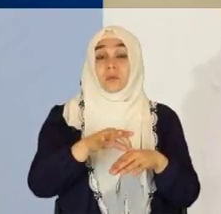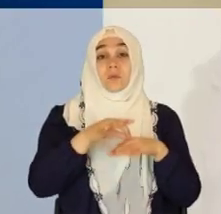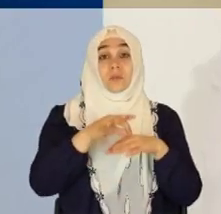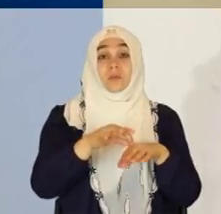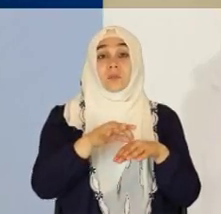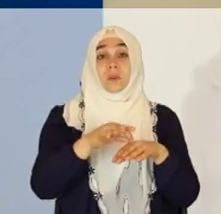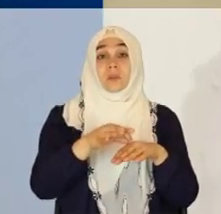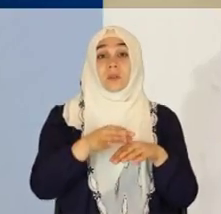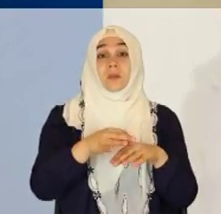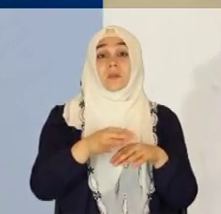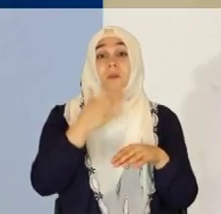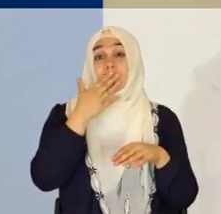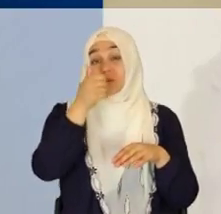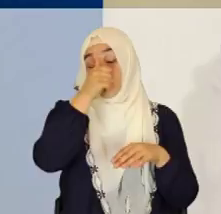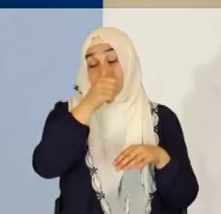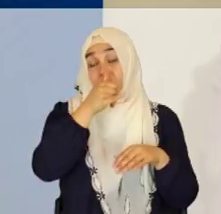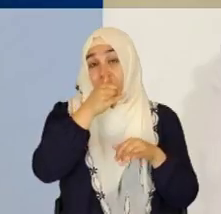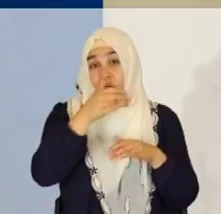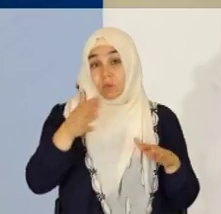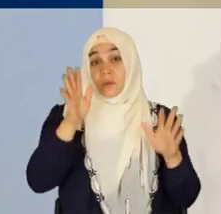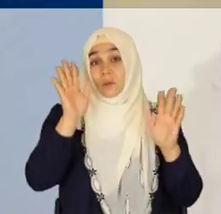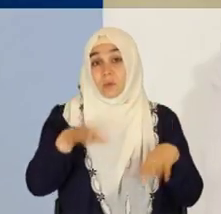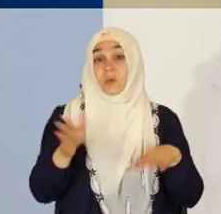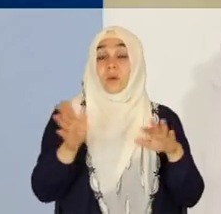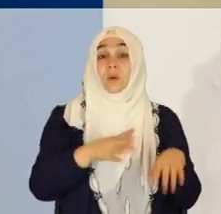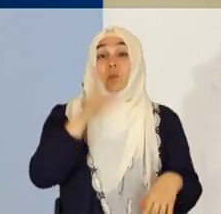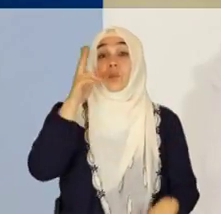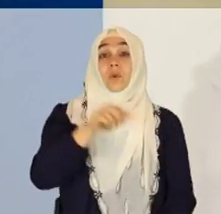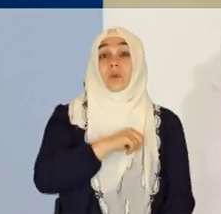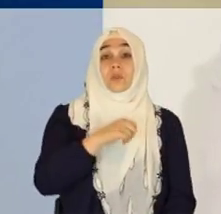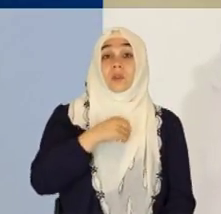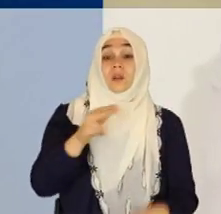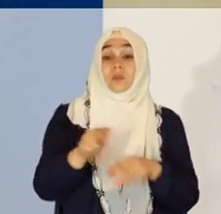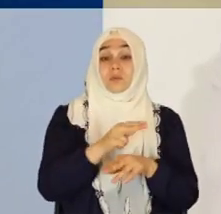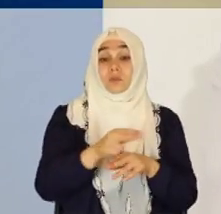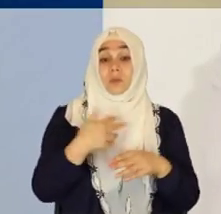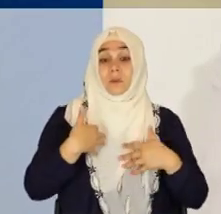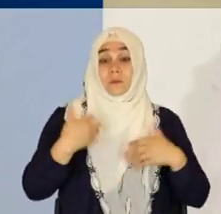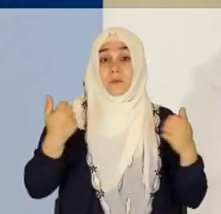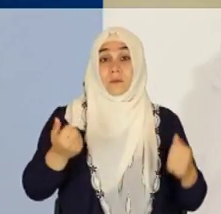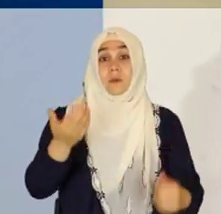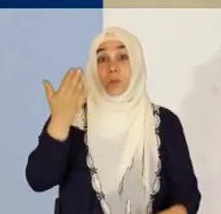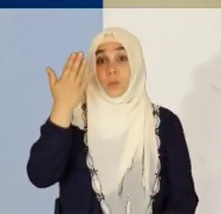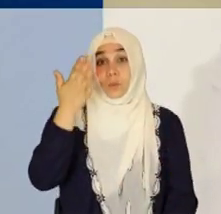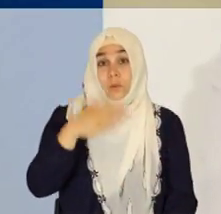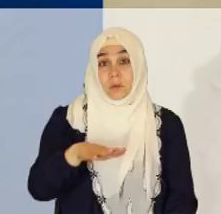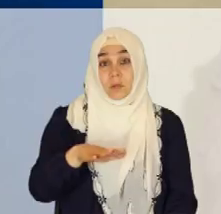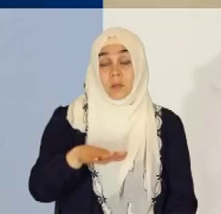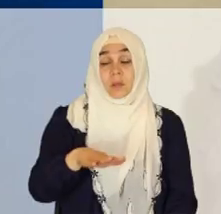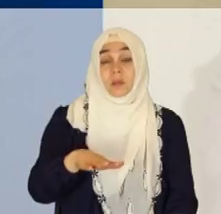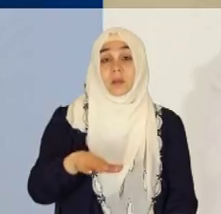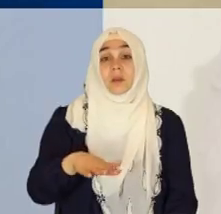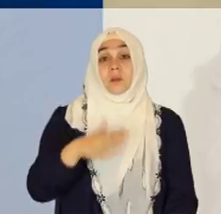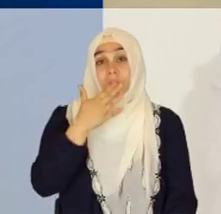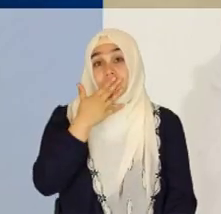ro'zasini Ramazon oyida tutmaydi. Alloh shifo berib, davosini topib, sog'ayib